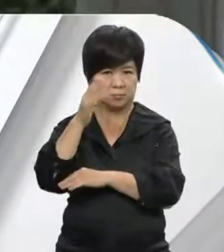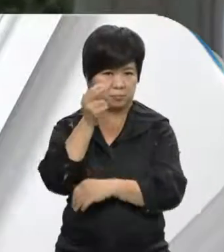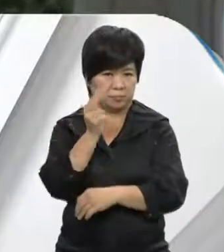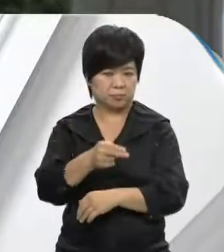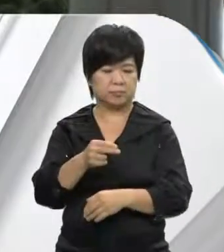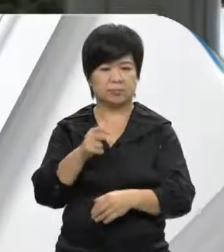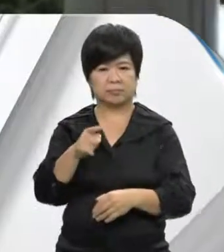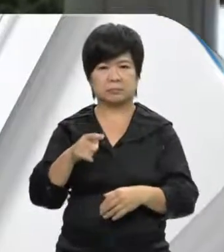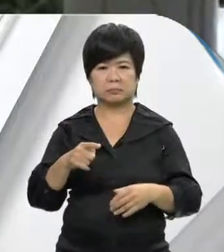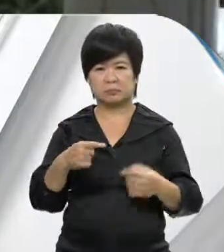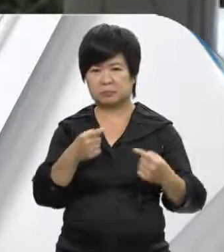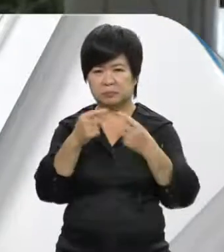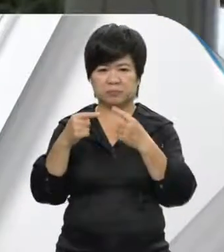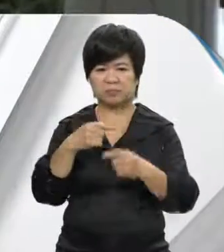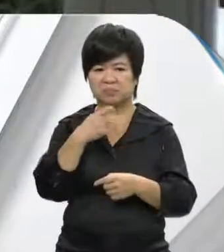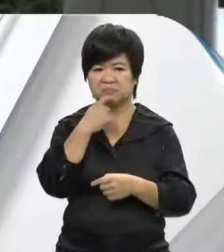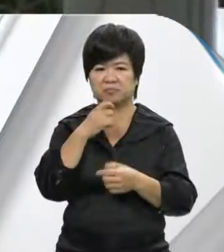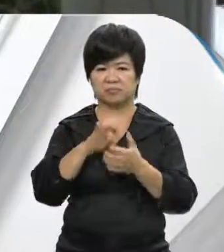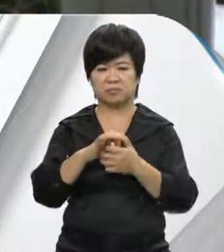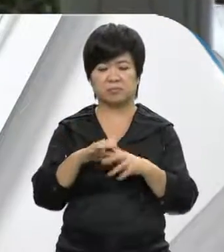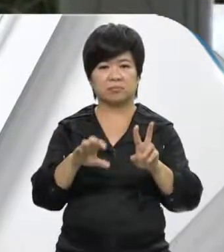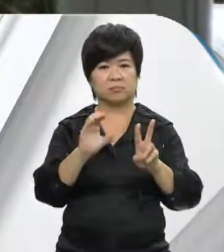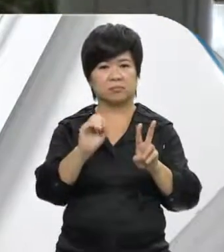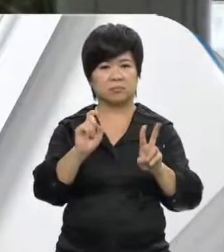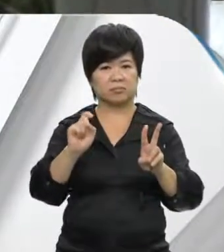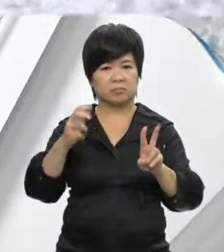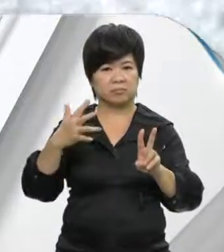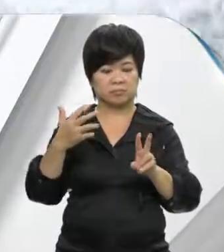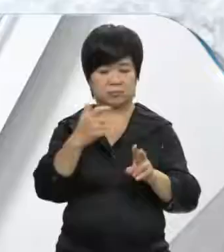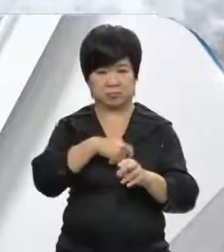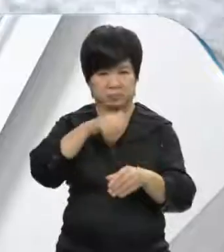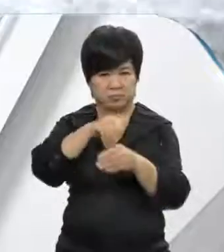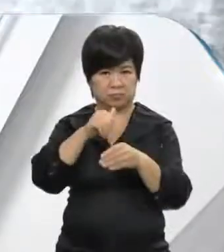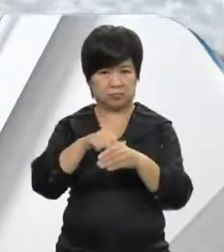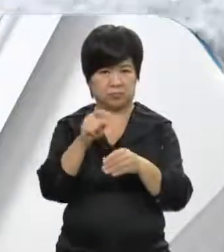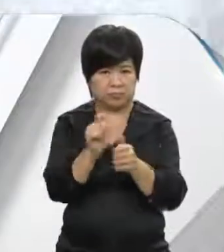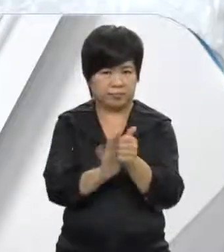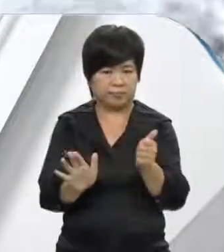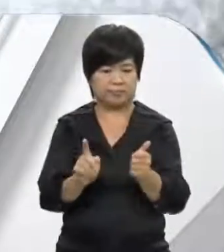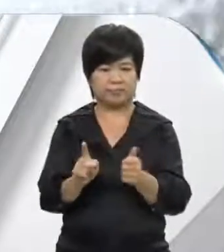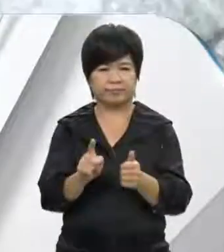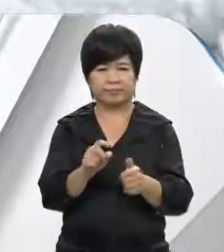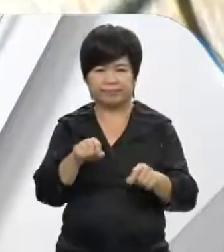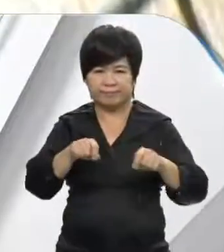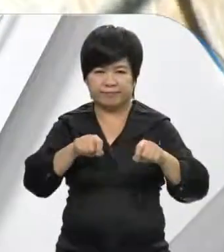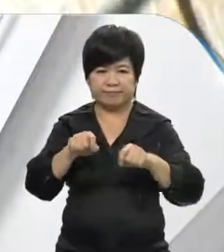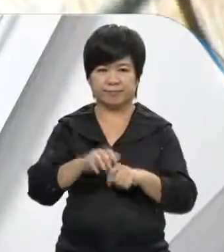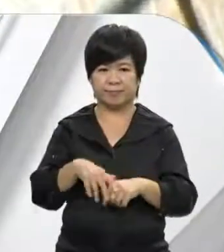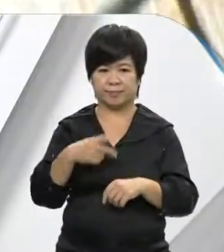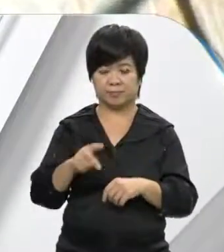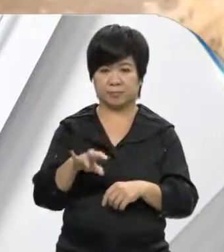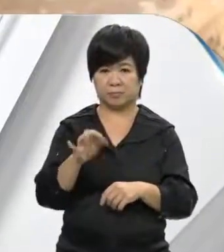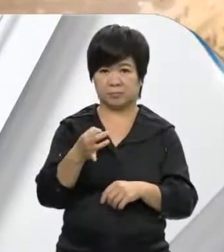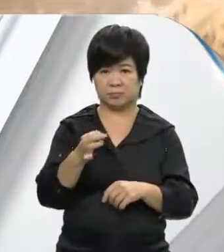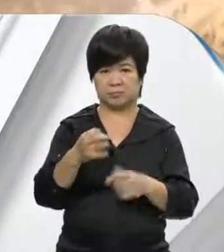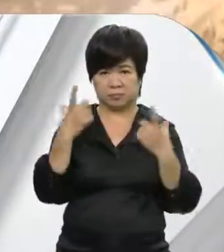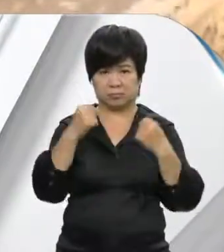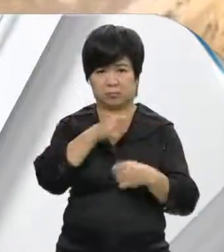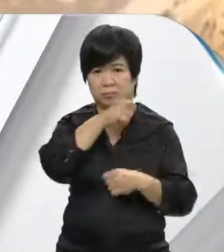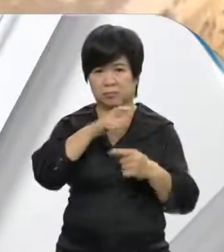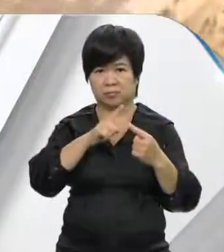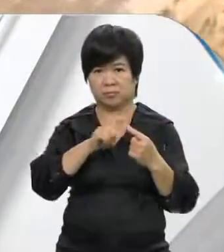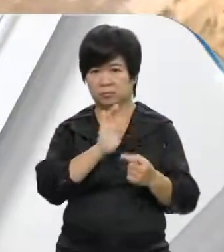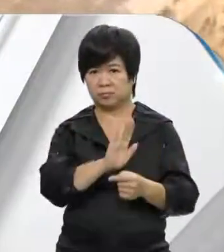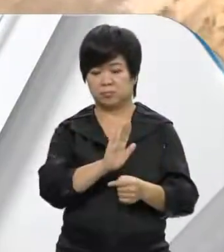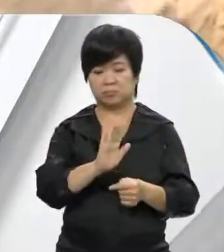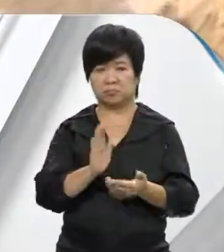争议。每本万计码头是因为2018年选举的关系，认为农田水利费的财产是市民财产。万